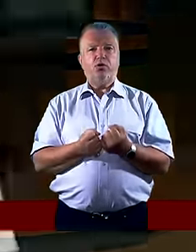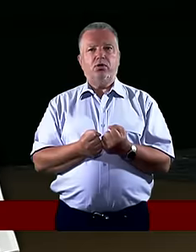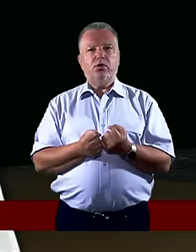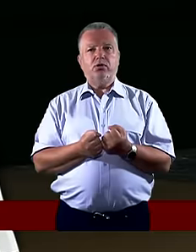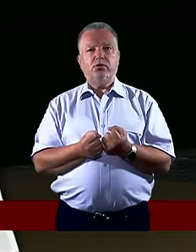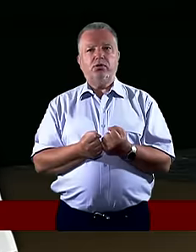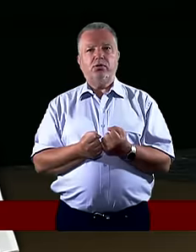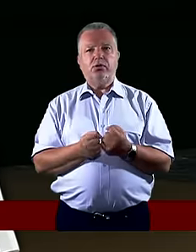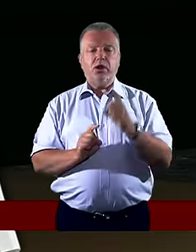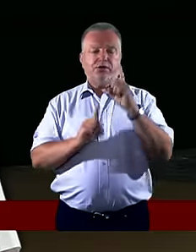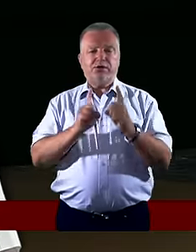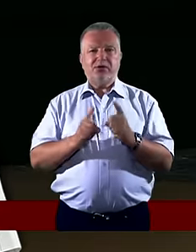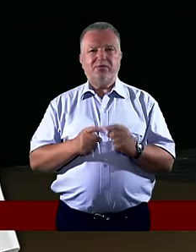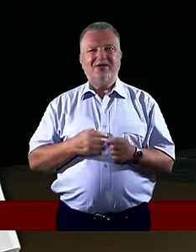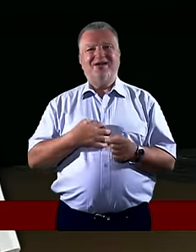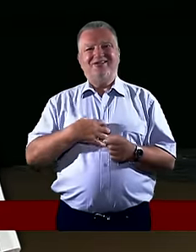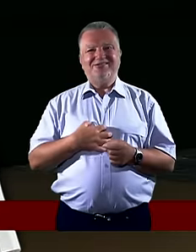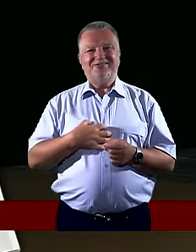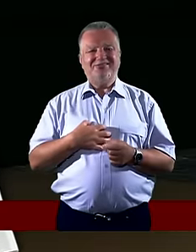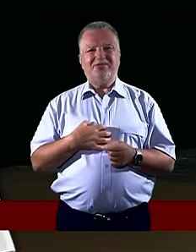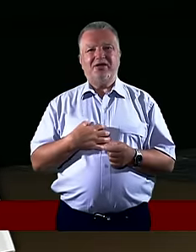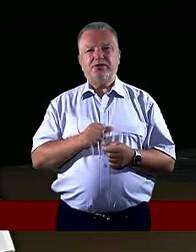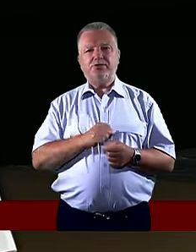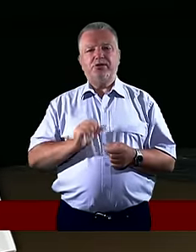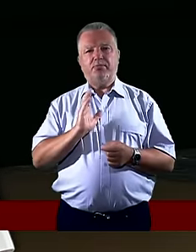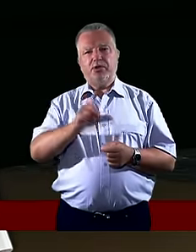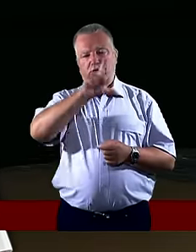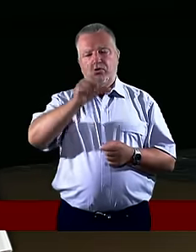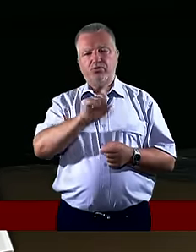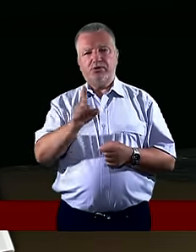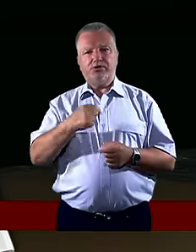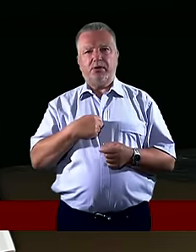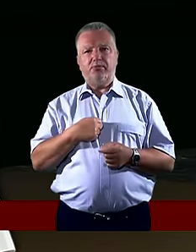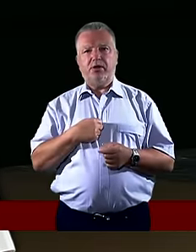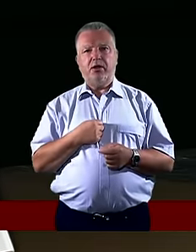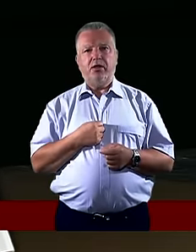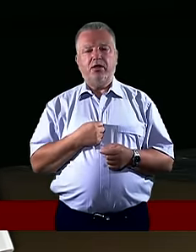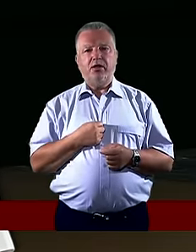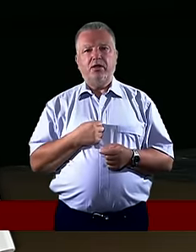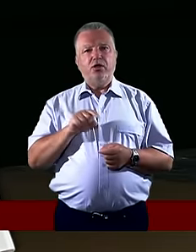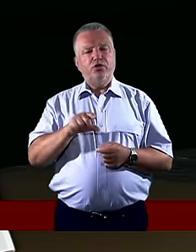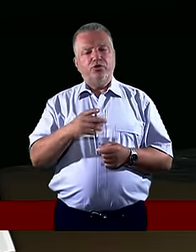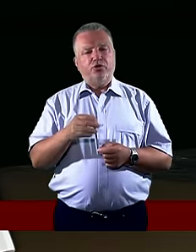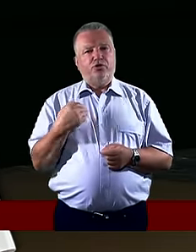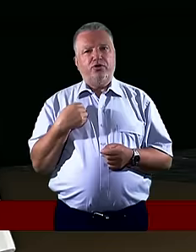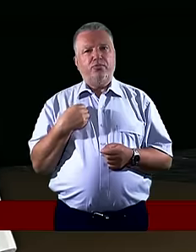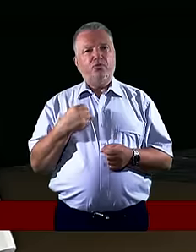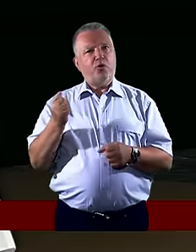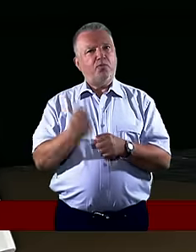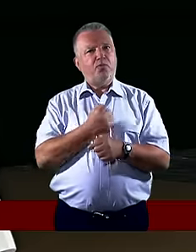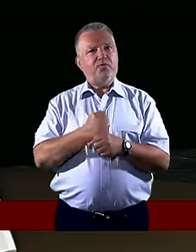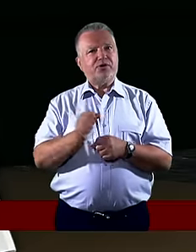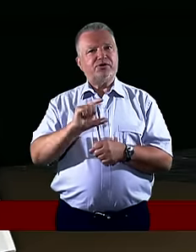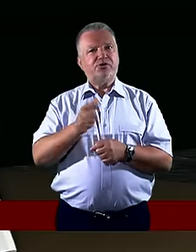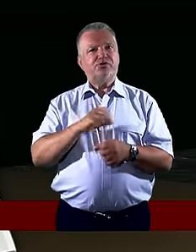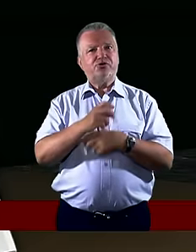nawet czasem ośmieszyć przed innymi, żeby tylko zobaczyć Jezusa? To nie było pewnie zbyt